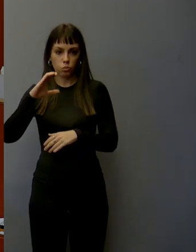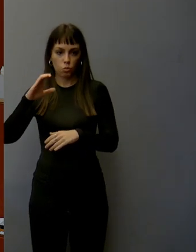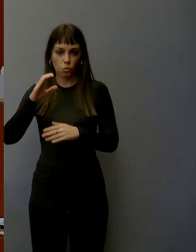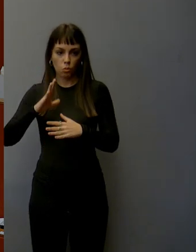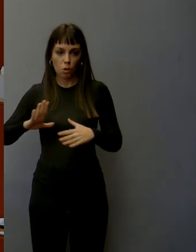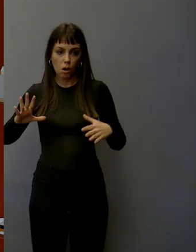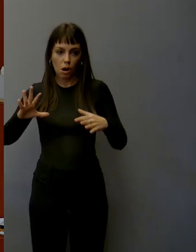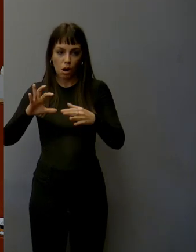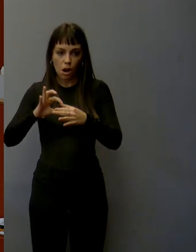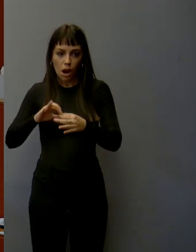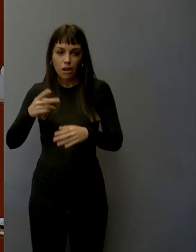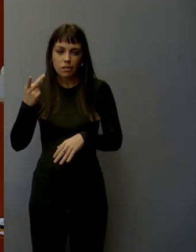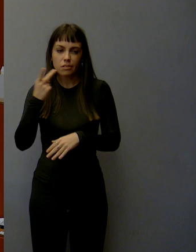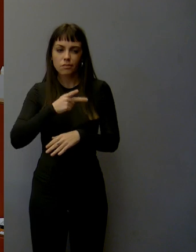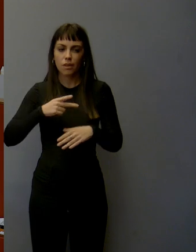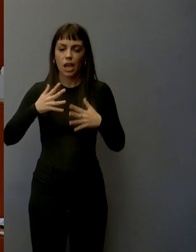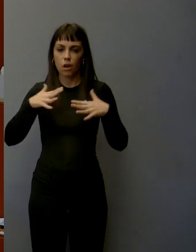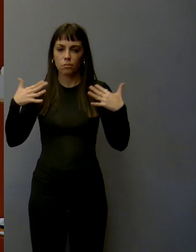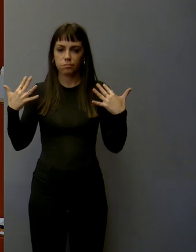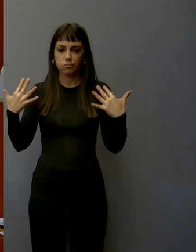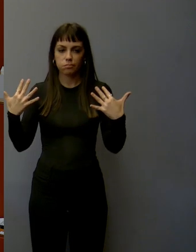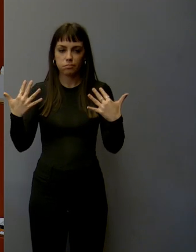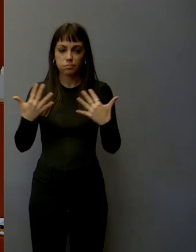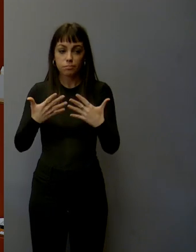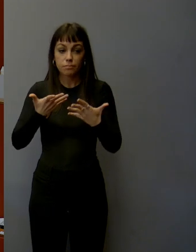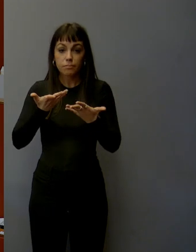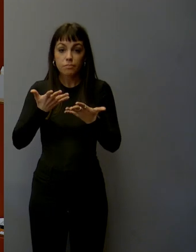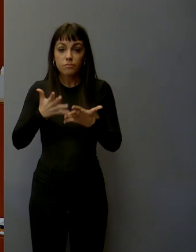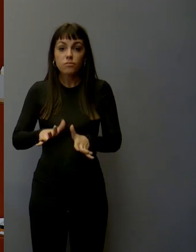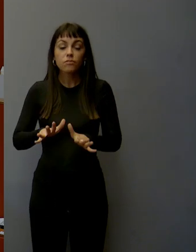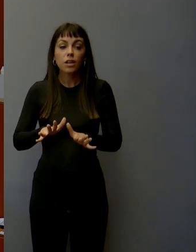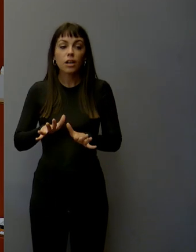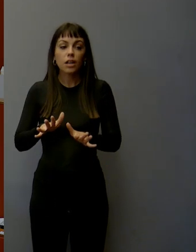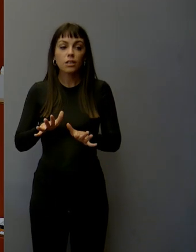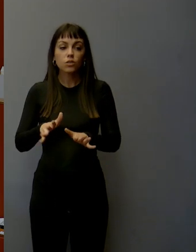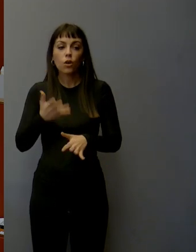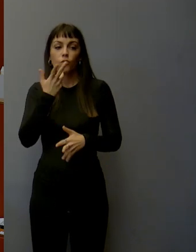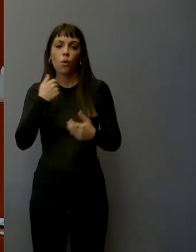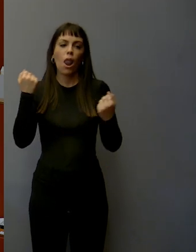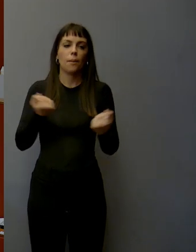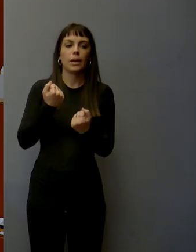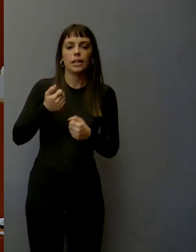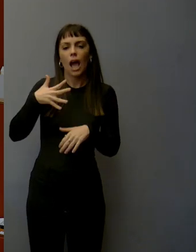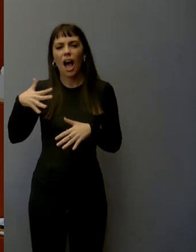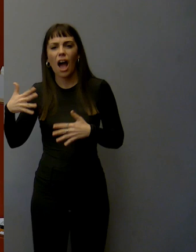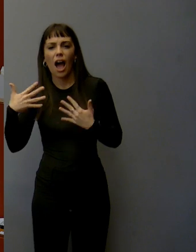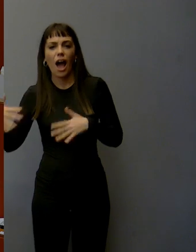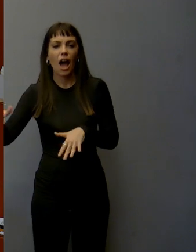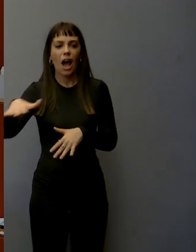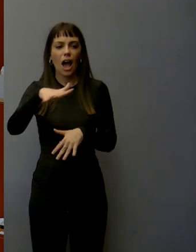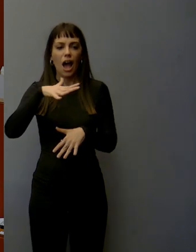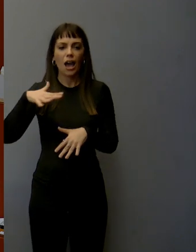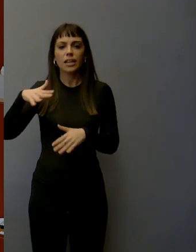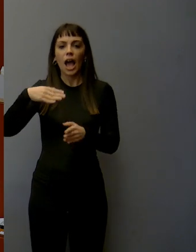di più l'intenzione di fare attività all'aria opportunità a prevedere un adeguato stanziamento fatto da ampliare le attività outdoor per creare percorsi